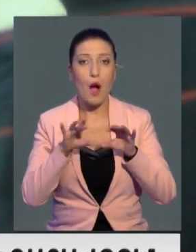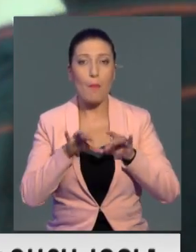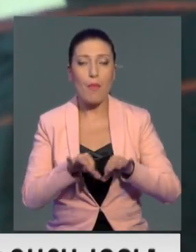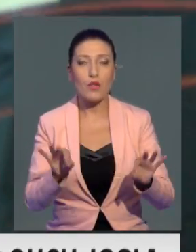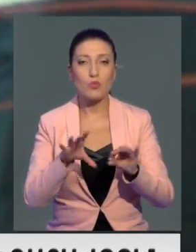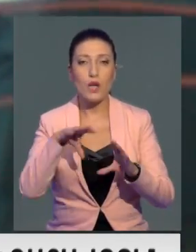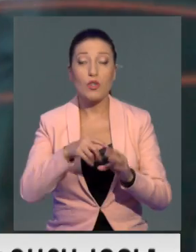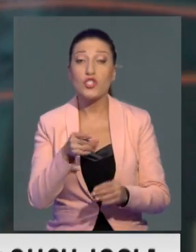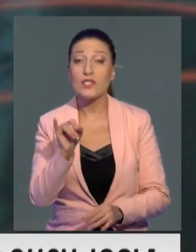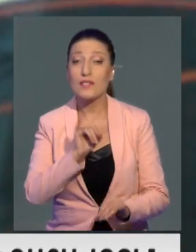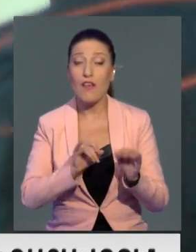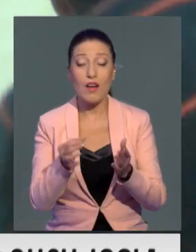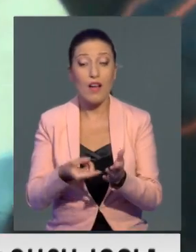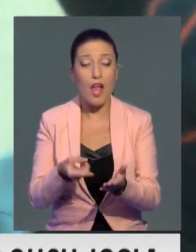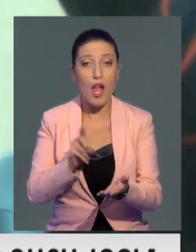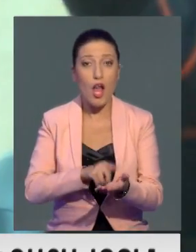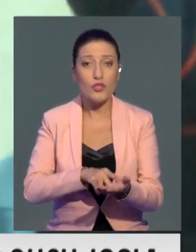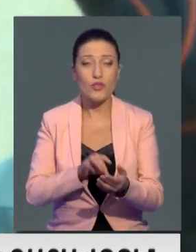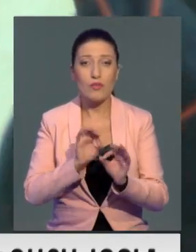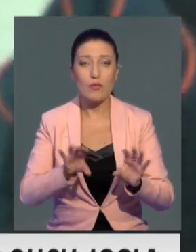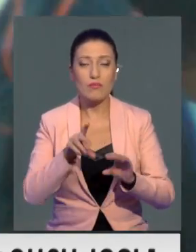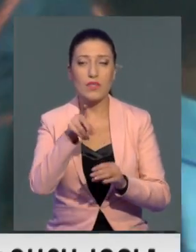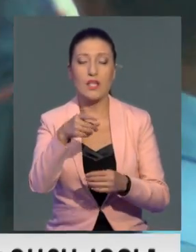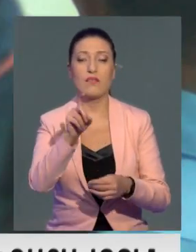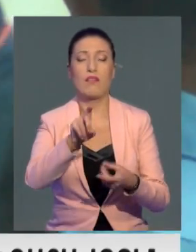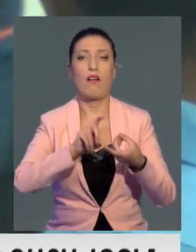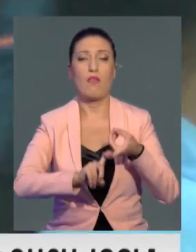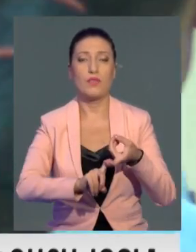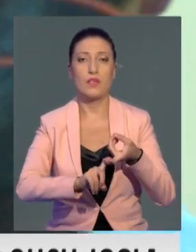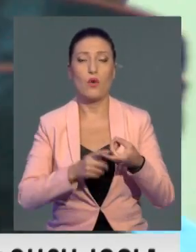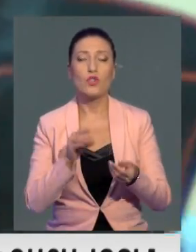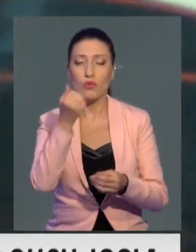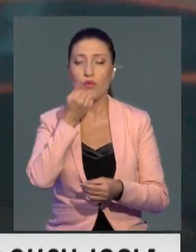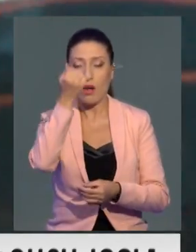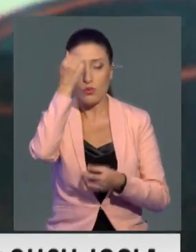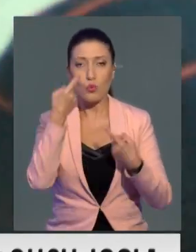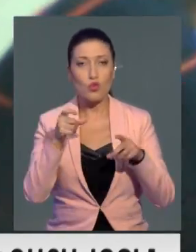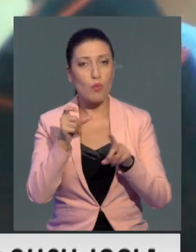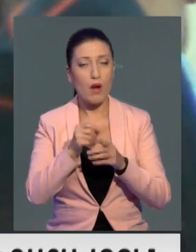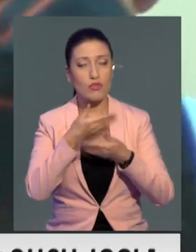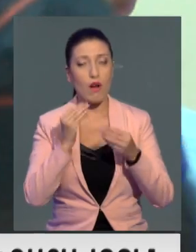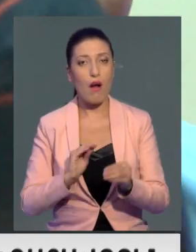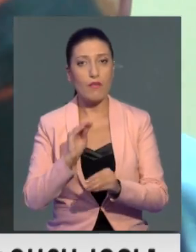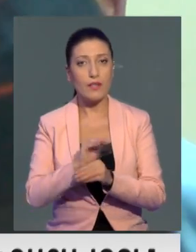այդ էջը, իհարկե կախված է ձեզանից։ Շնորհակալություն, ես ուրիշ բան չունեմ ավելացնել։